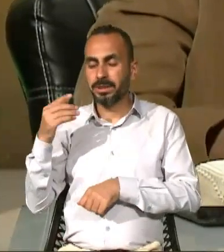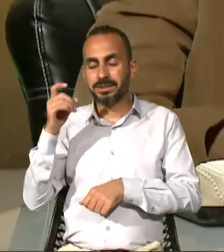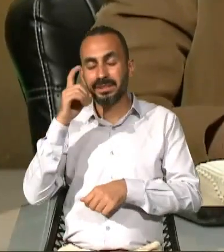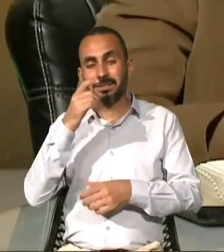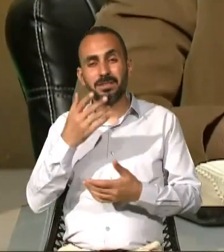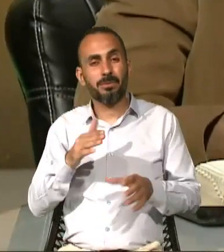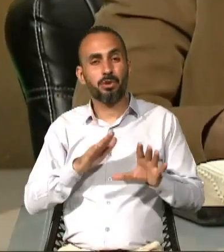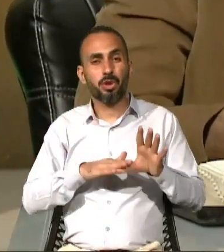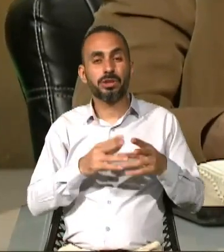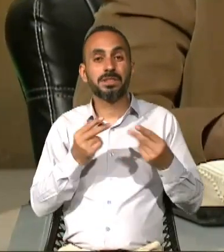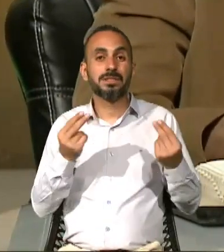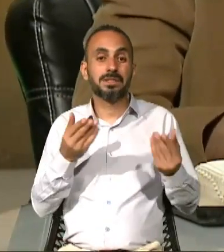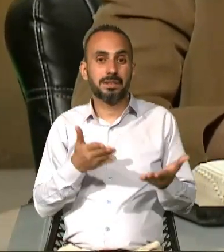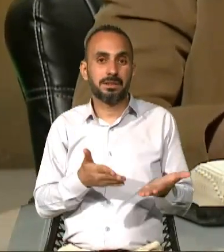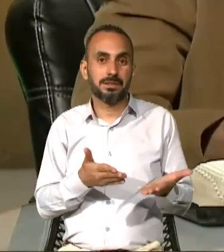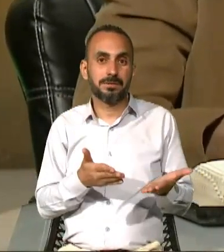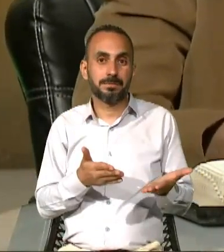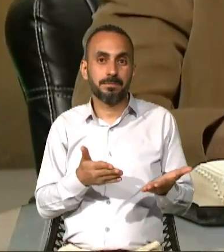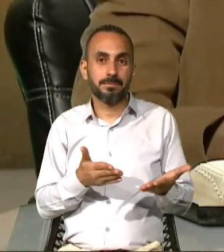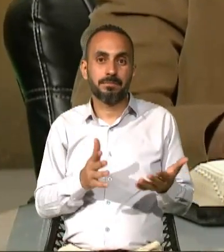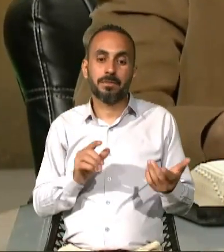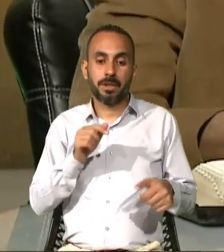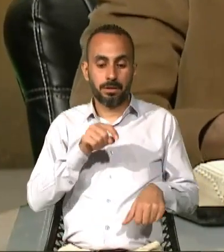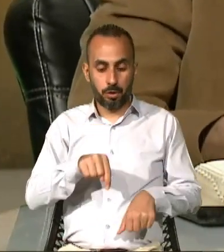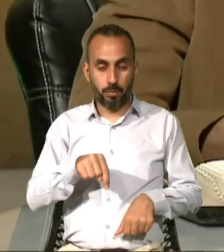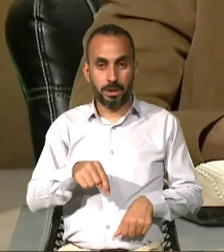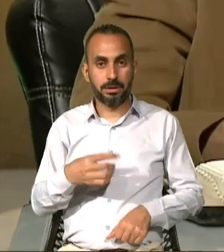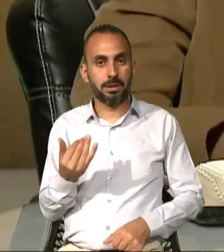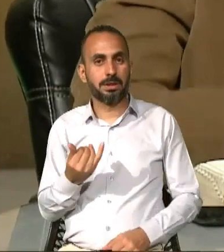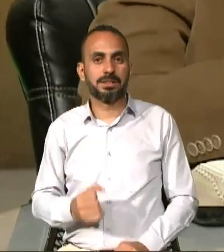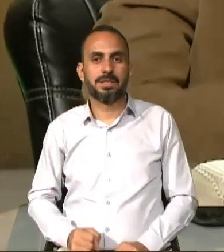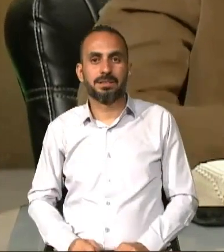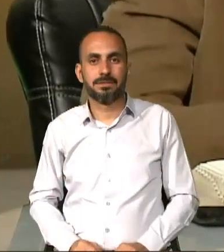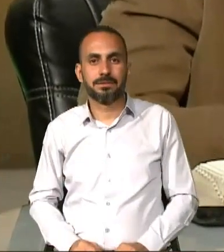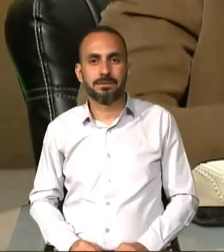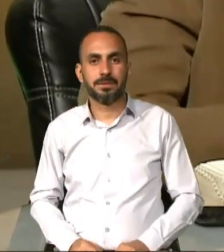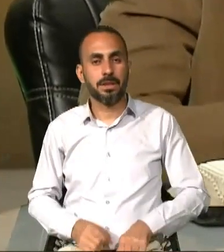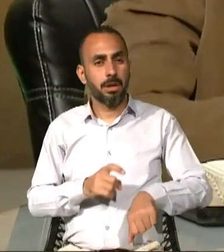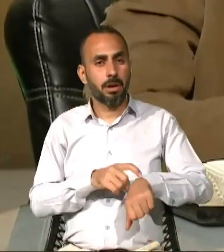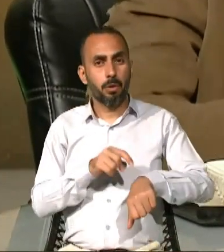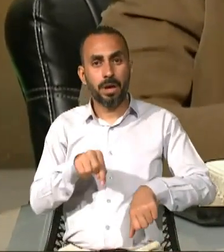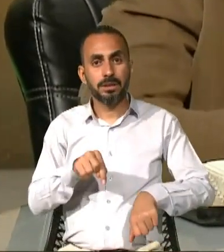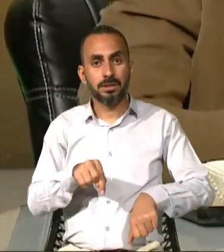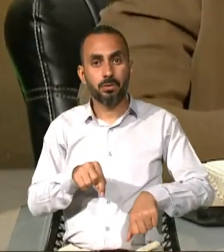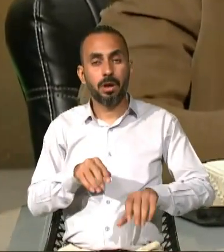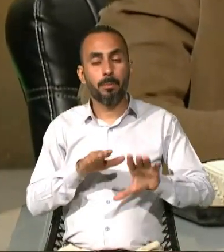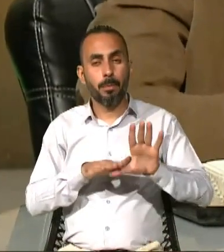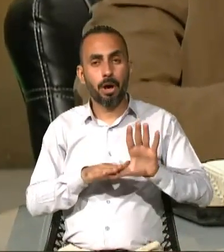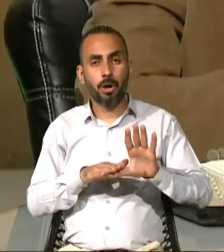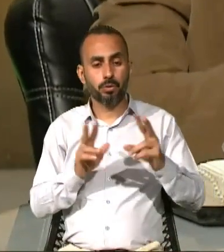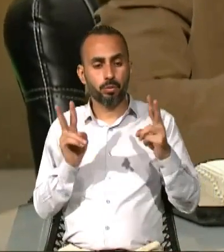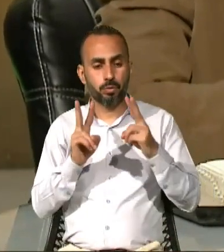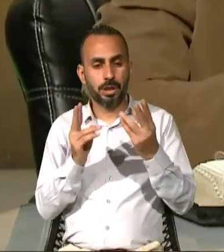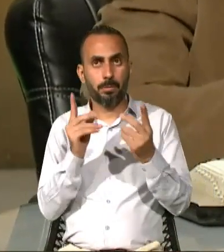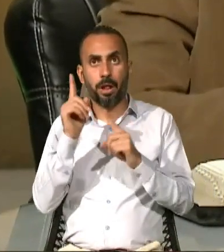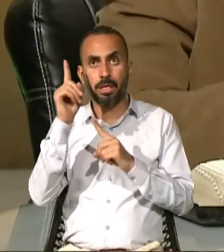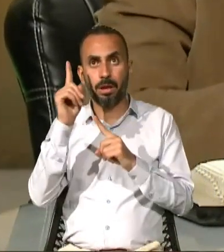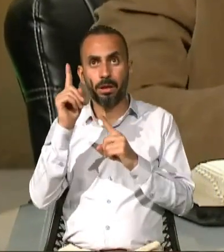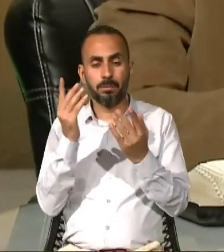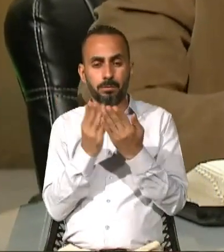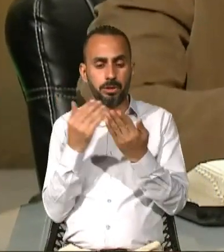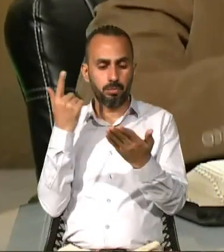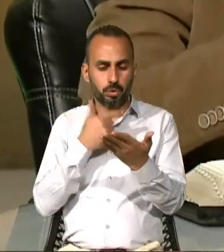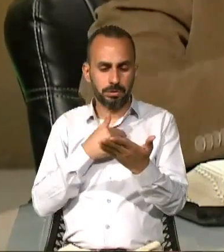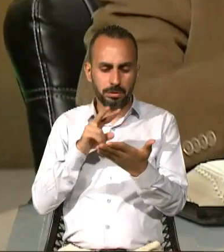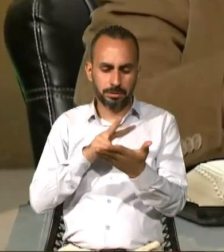قعدت معاه، قعدت فيه في الكتاب وصليت واتقابلت مع أخوات الخدام، هو الوقت ده. مش عايز أدخل في حارة، فده